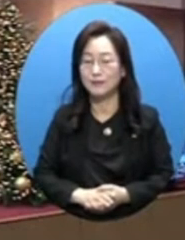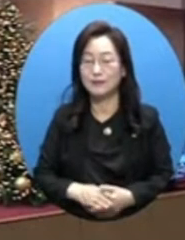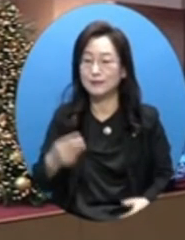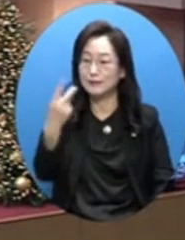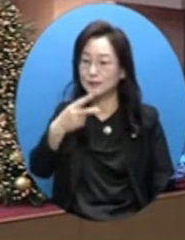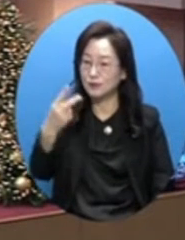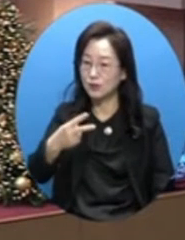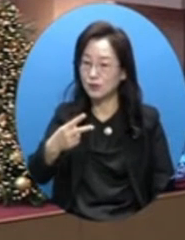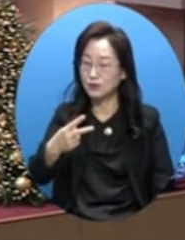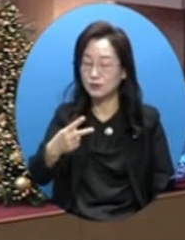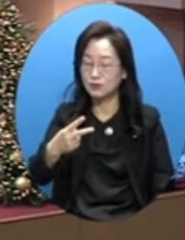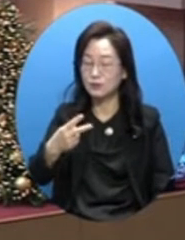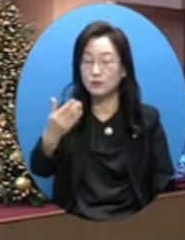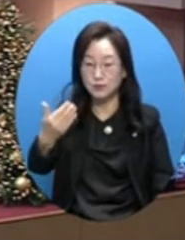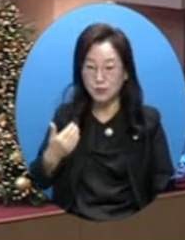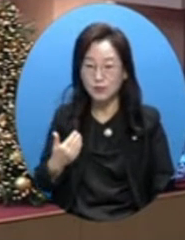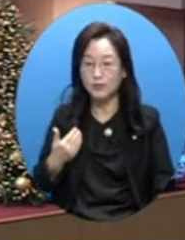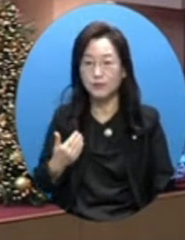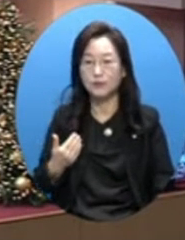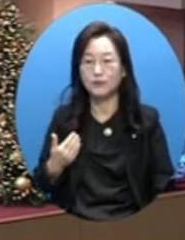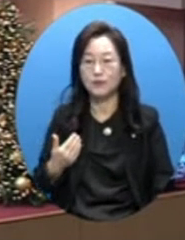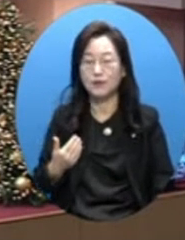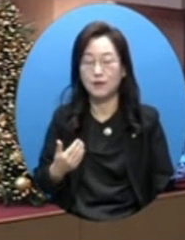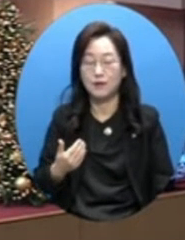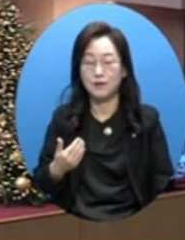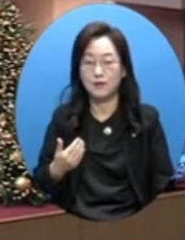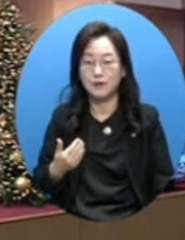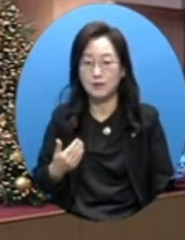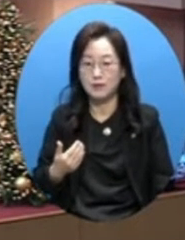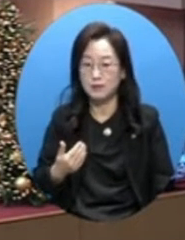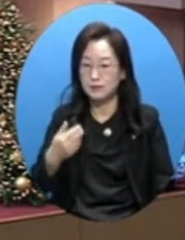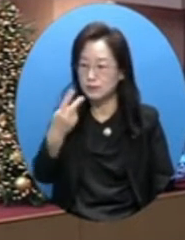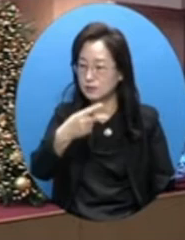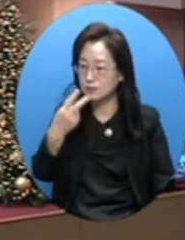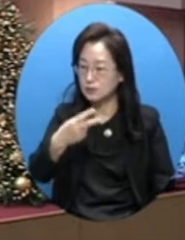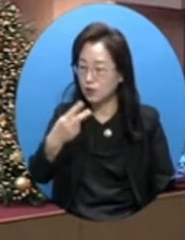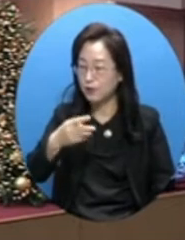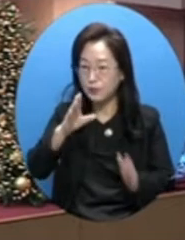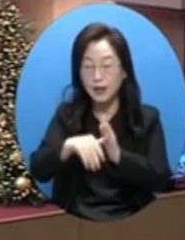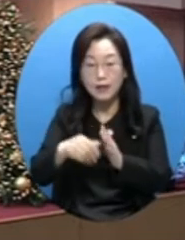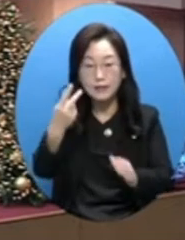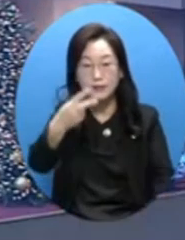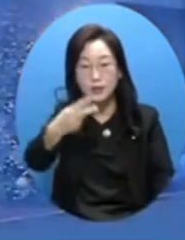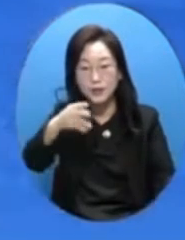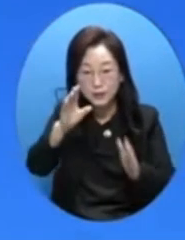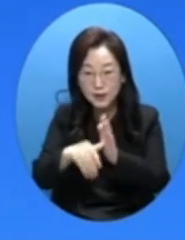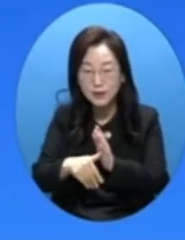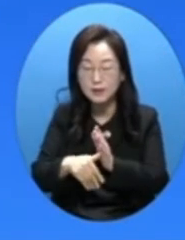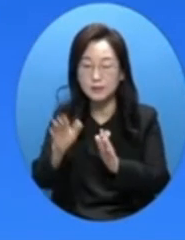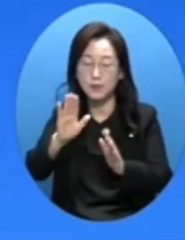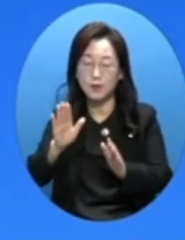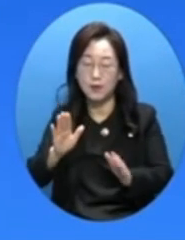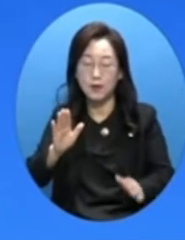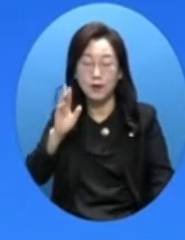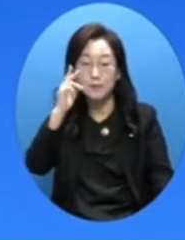2000년에 조용기 목사님께서 미국 베테스다 대학교 학교 인가를 다녀난 후에